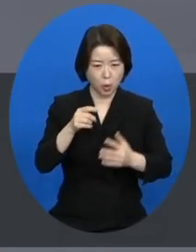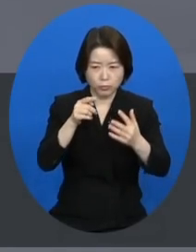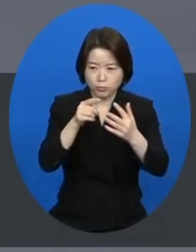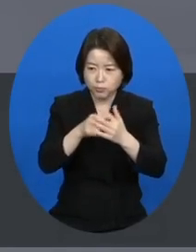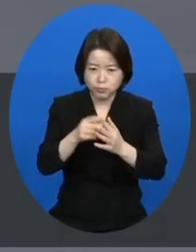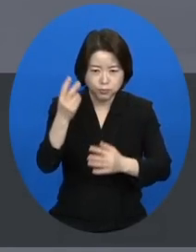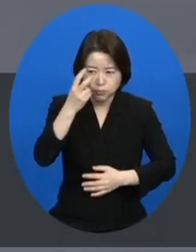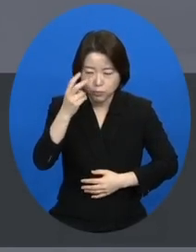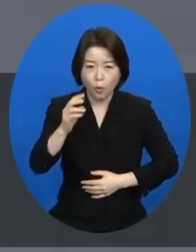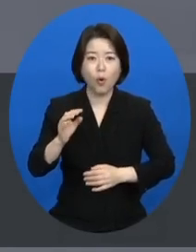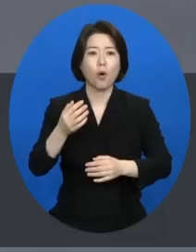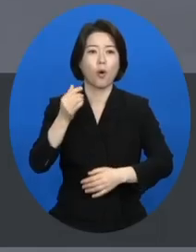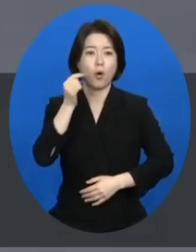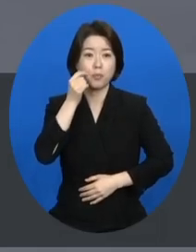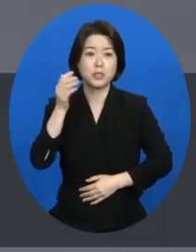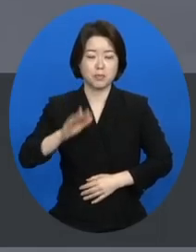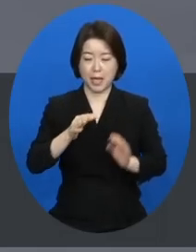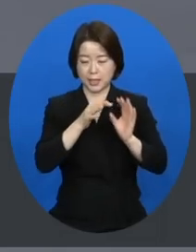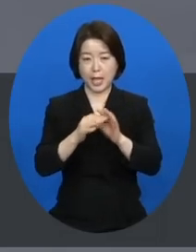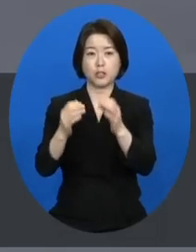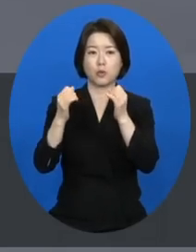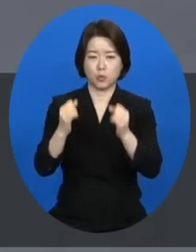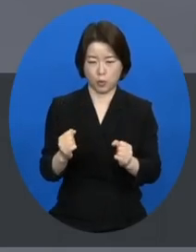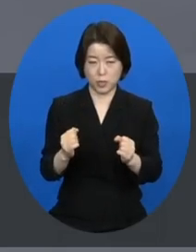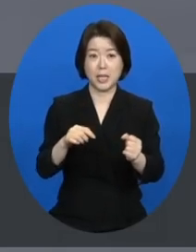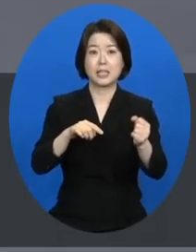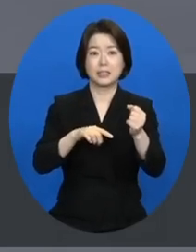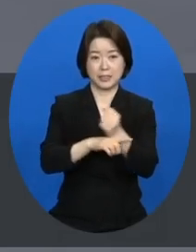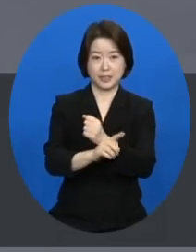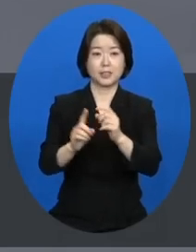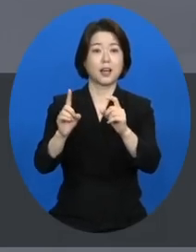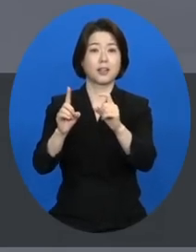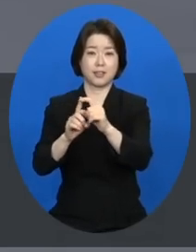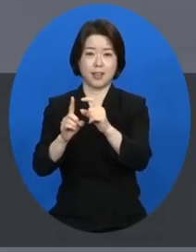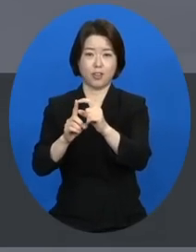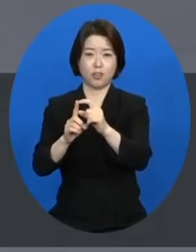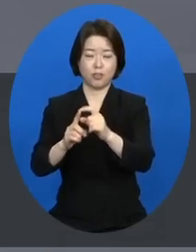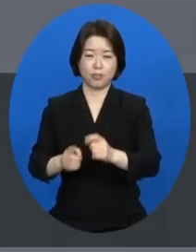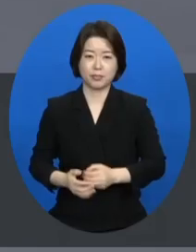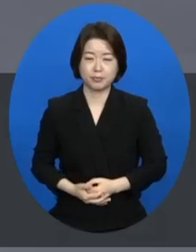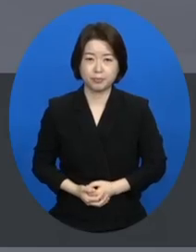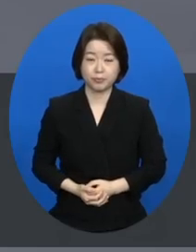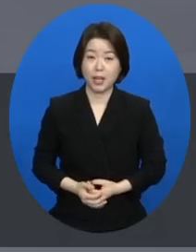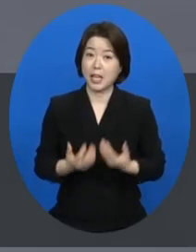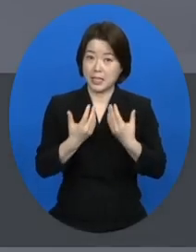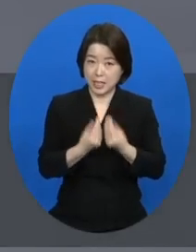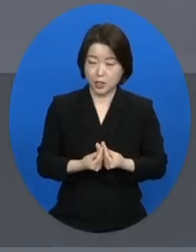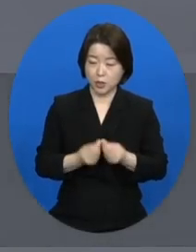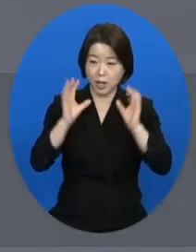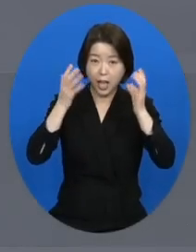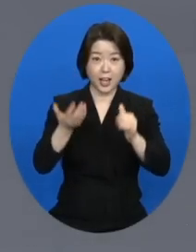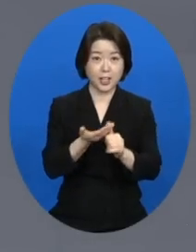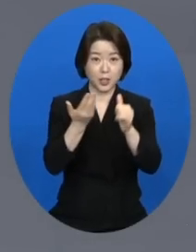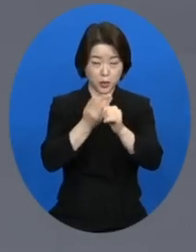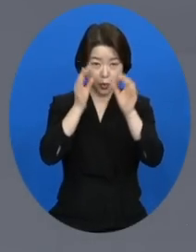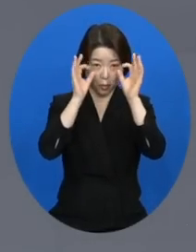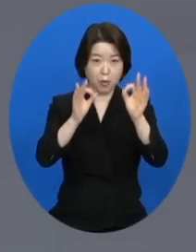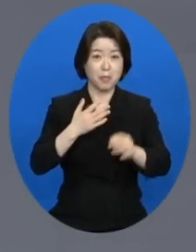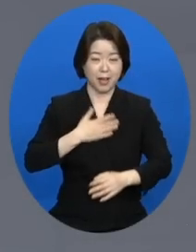않아도 계속 존재함을 뜻하는 용어이죠. 그러니까 예를 들어서 아이들을 키워보신